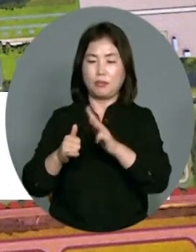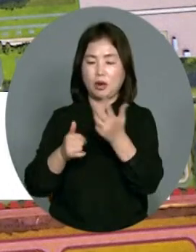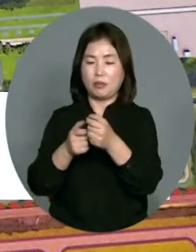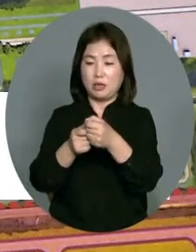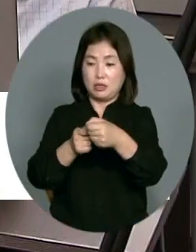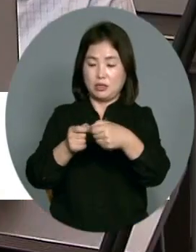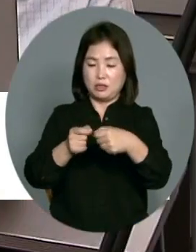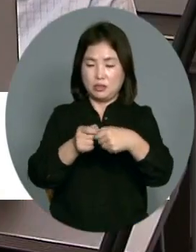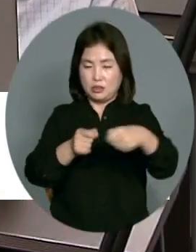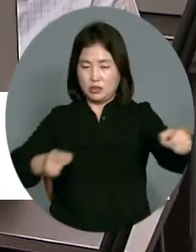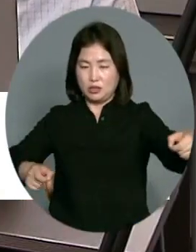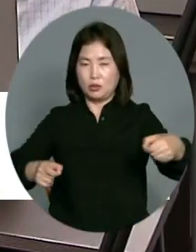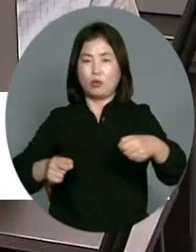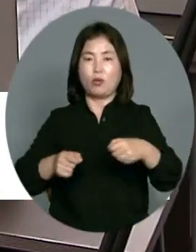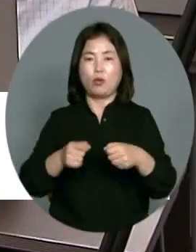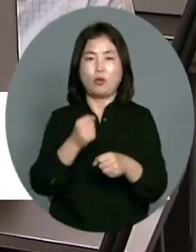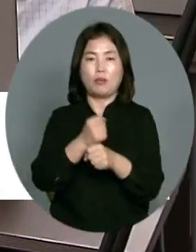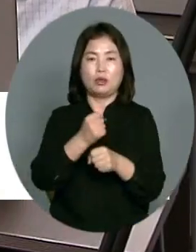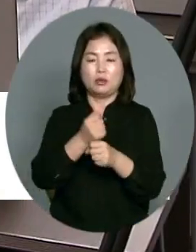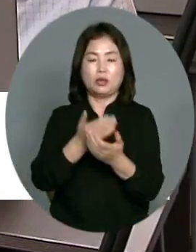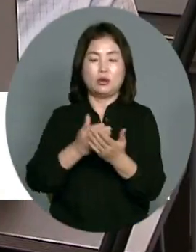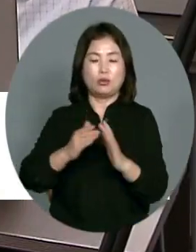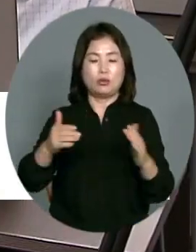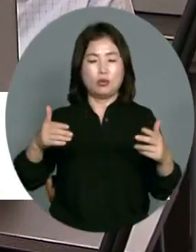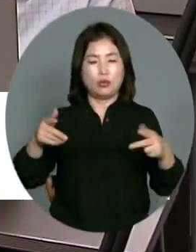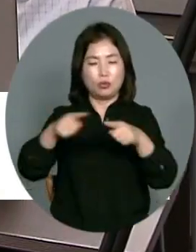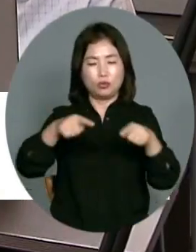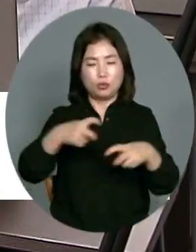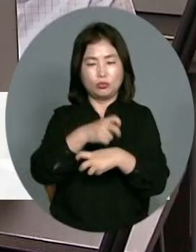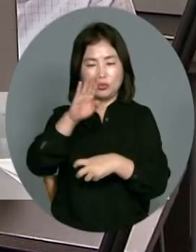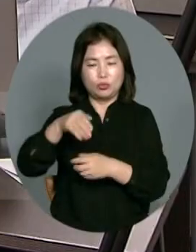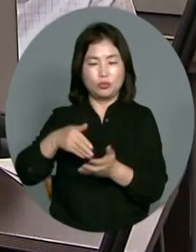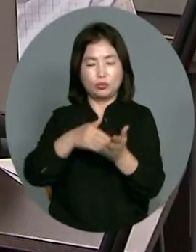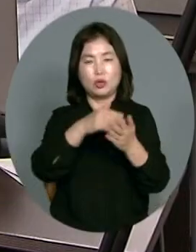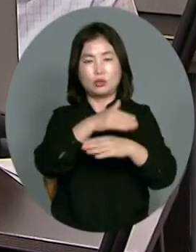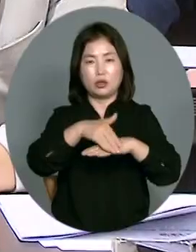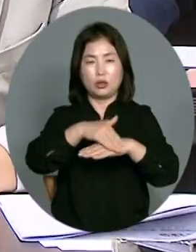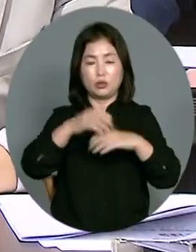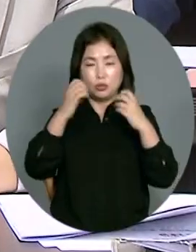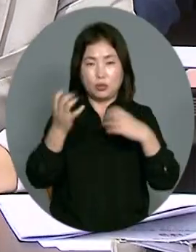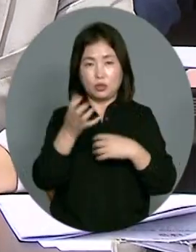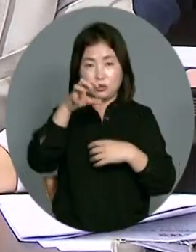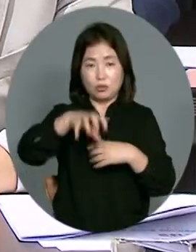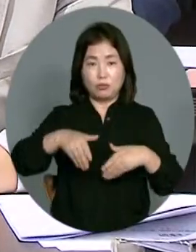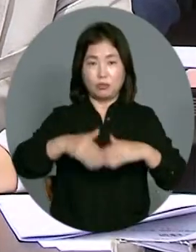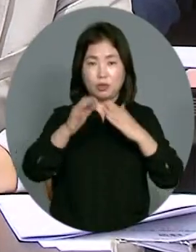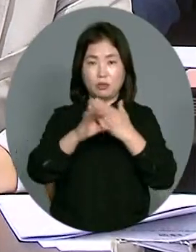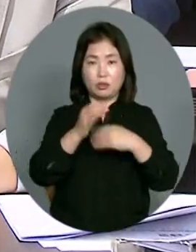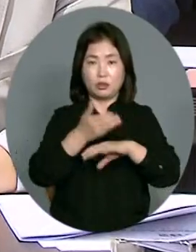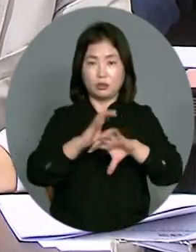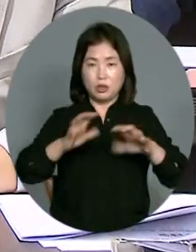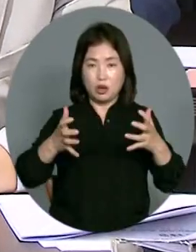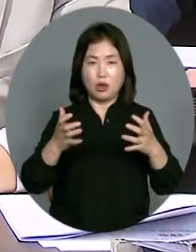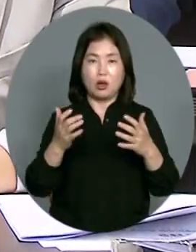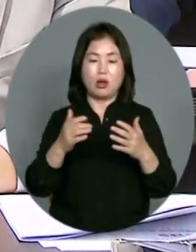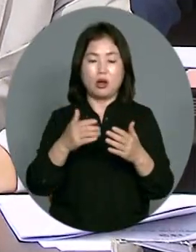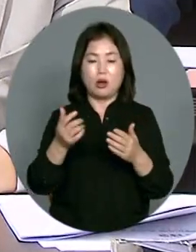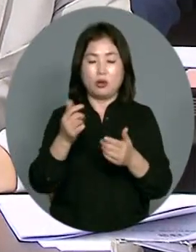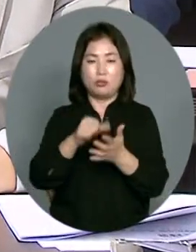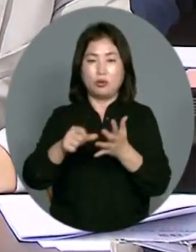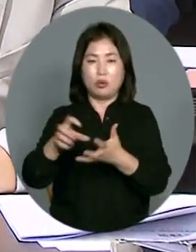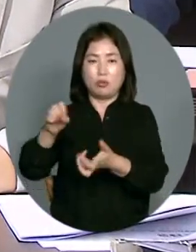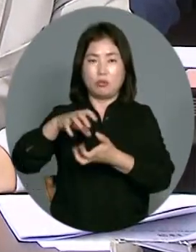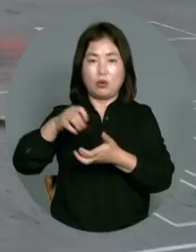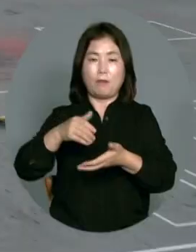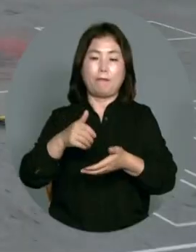길이로 지어달라고 국토교통부에 요청하기로 했습니다. 통합신공항이 생기면 해외여행과 항공물류 서비스가